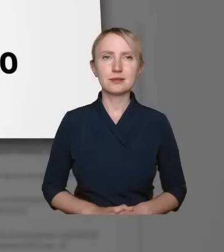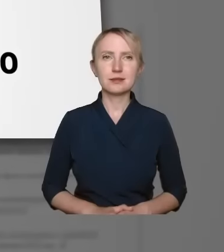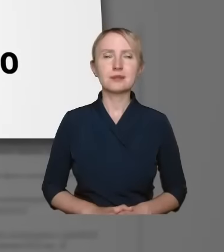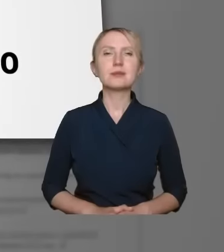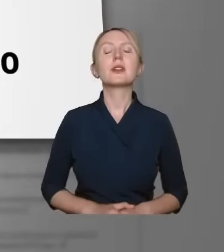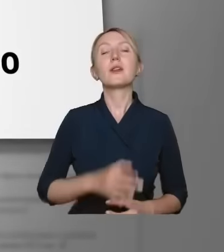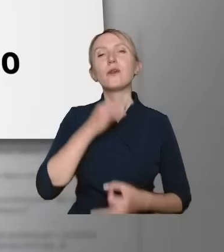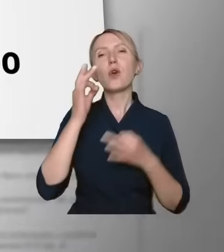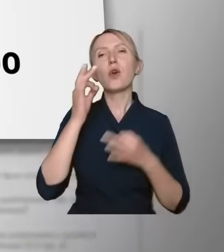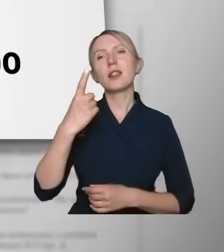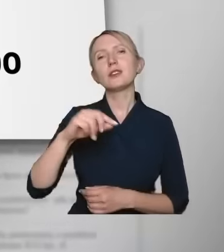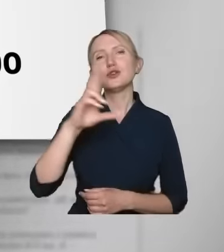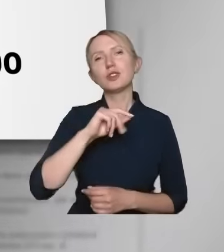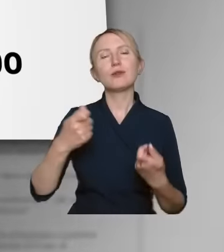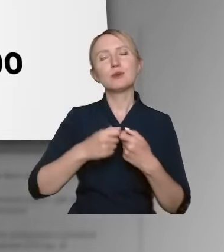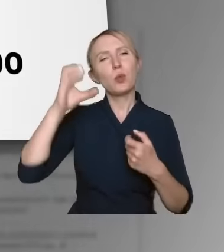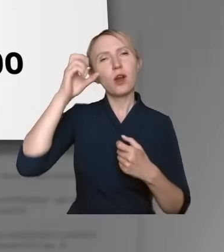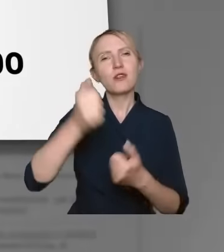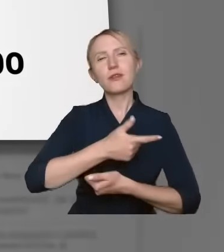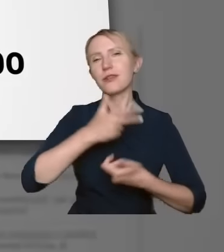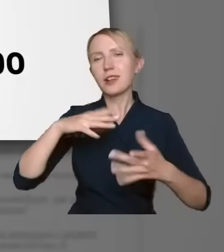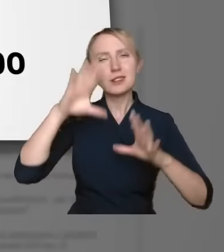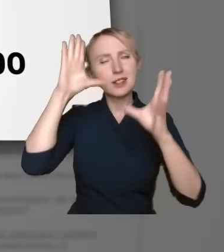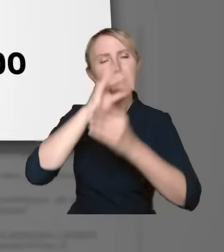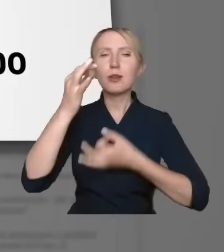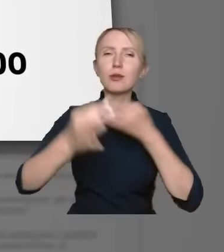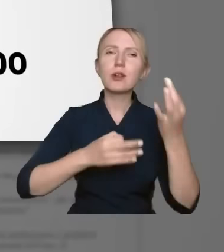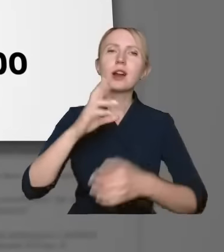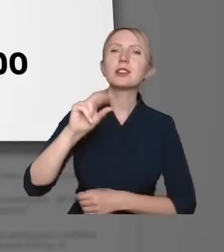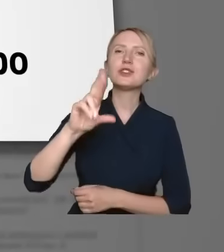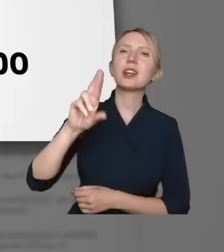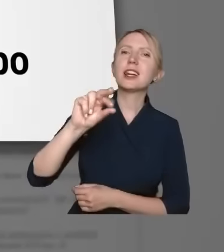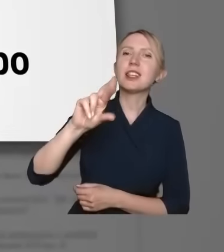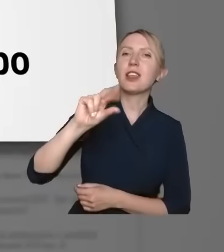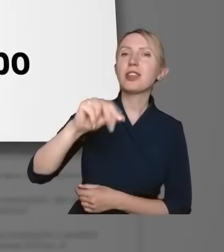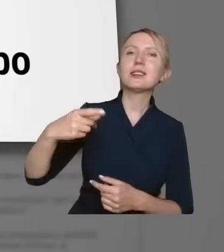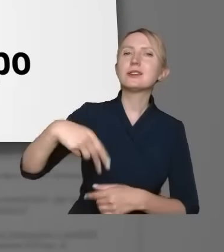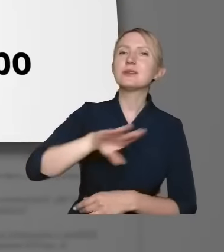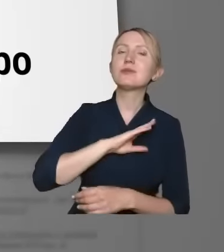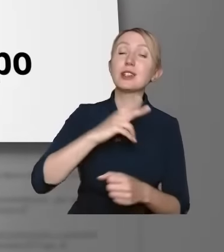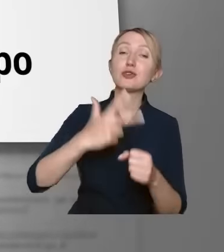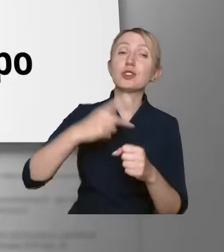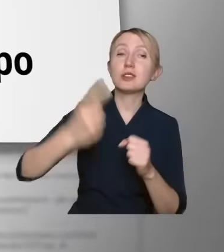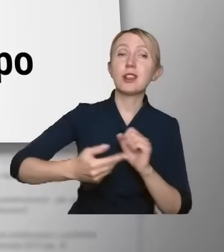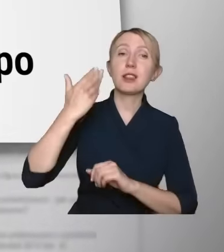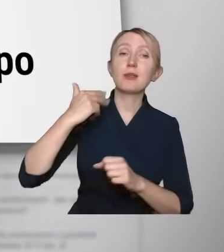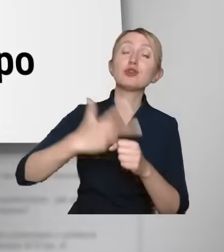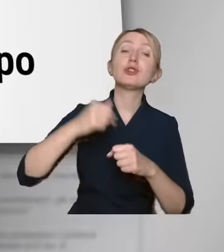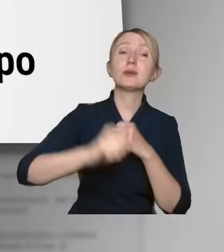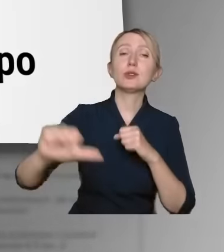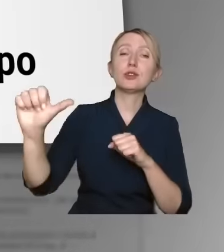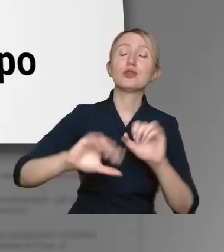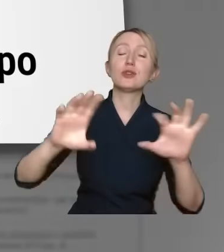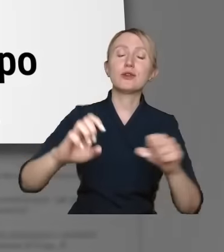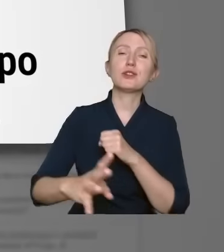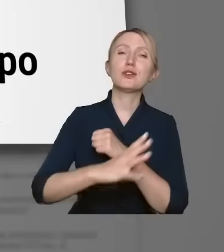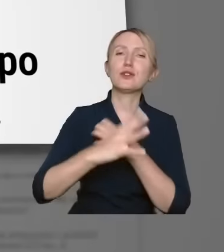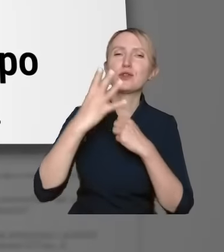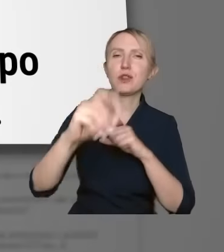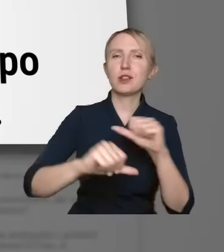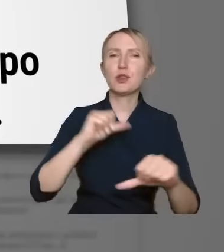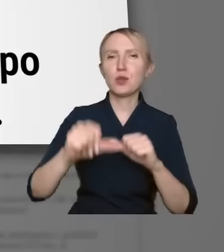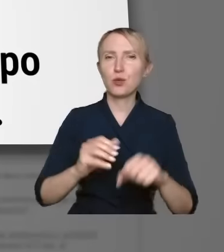Wokalista Dżemu i współautor wielu niezapomnianych utworów Rysiek Riddle zmarł 30 lat temu, 30 lipca